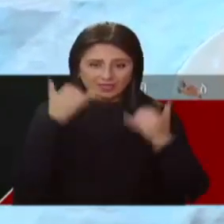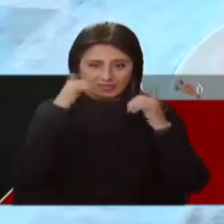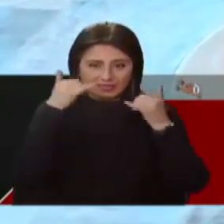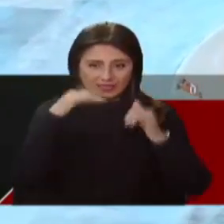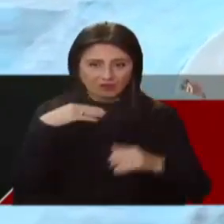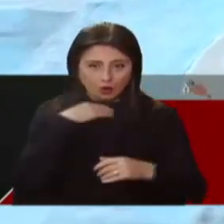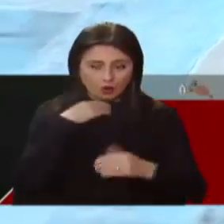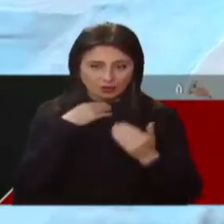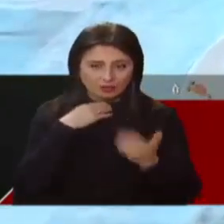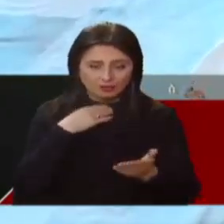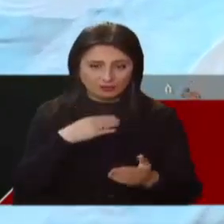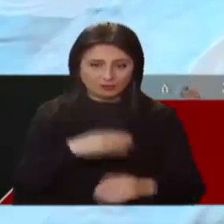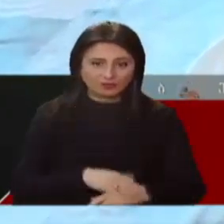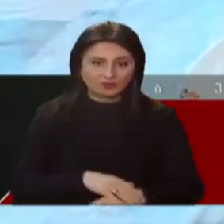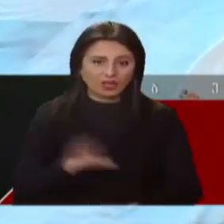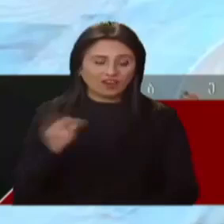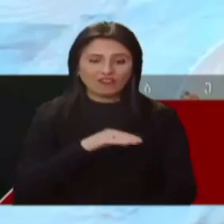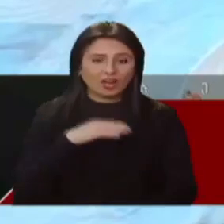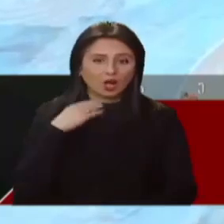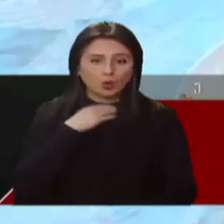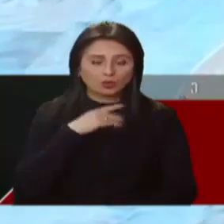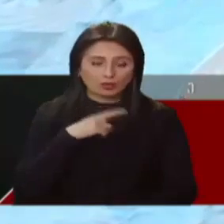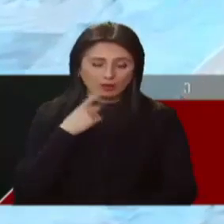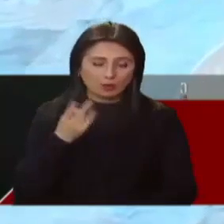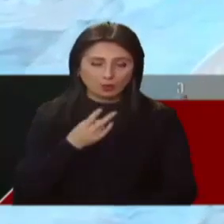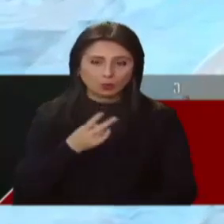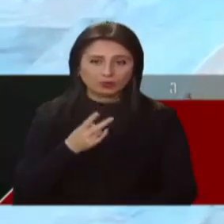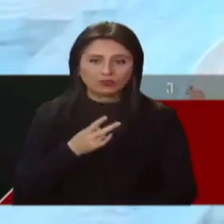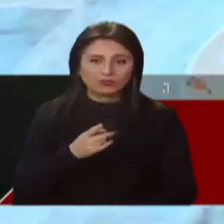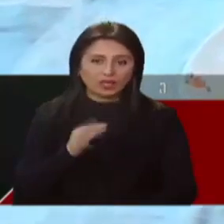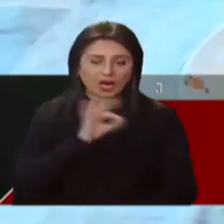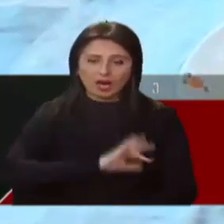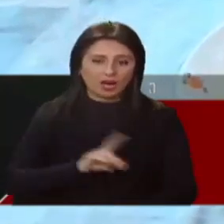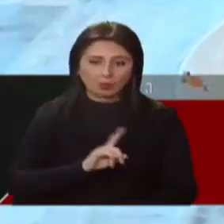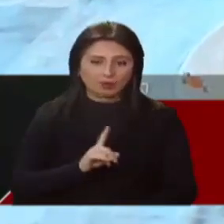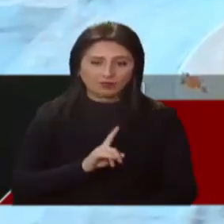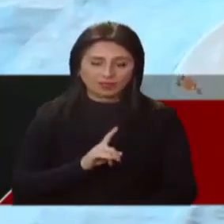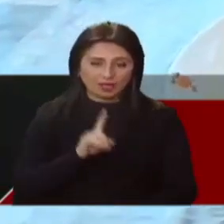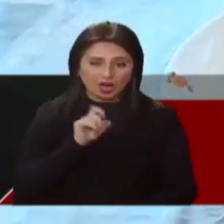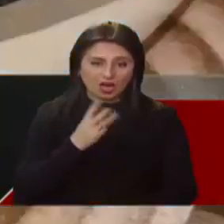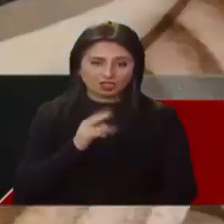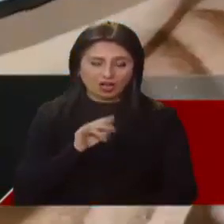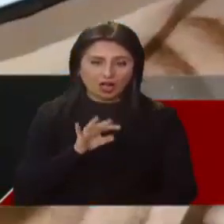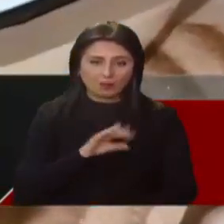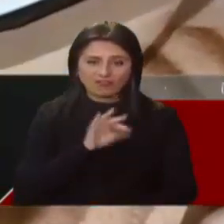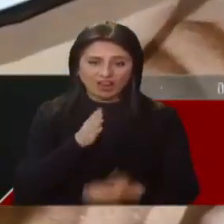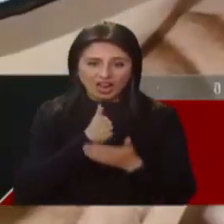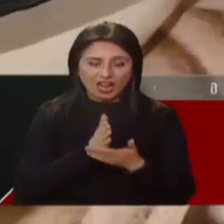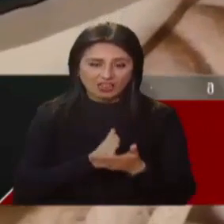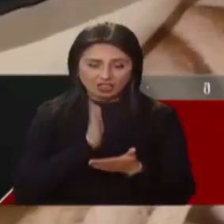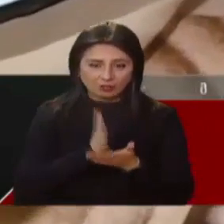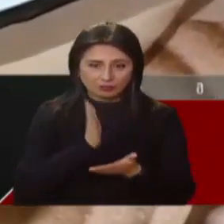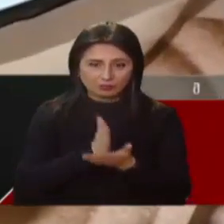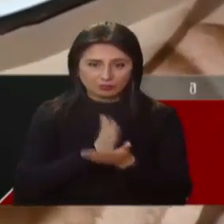საქონლის ხორცისაგან. ყველა ხორცი, რა თქმა უნდა, არ გამოდგება სახაშლამეთ. ყველა ნაჭერი იკუწება